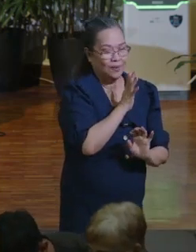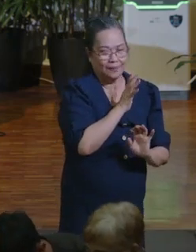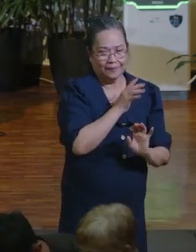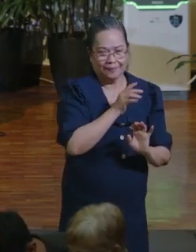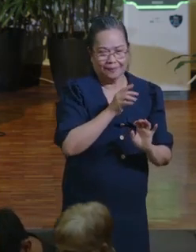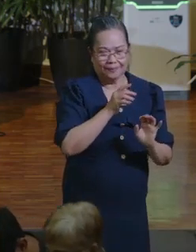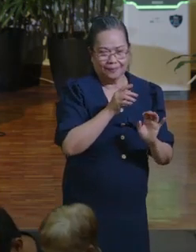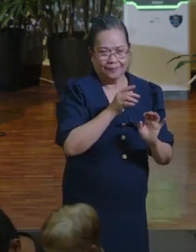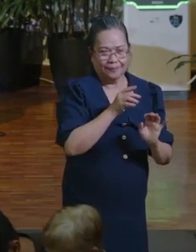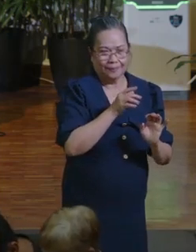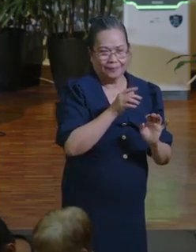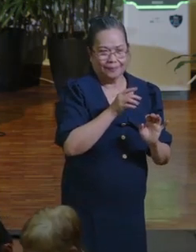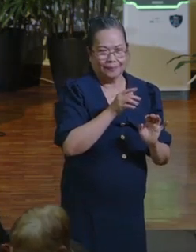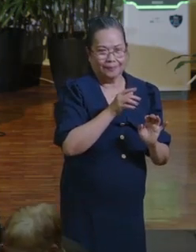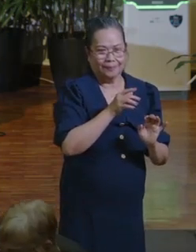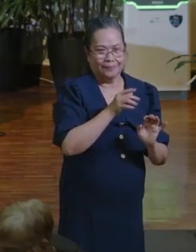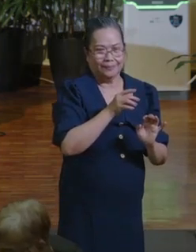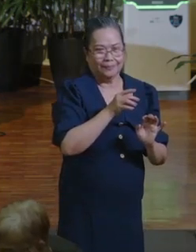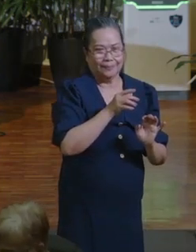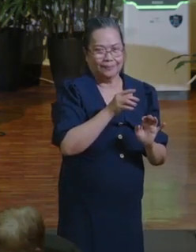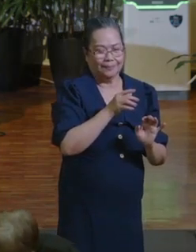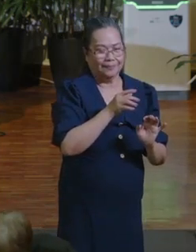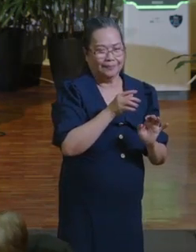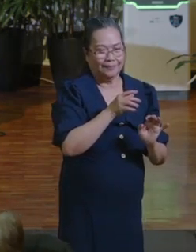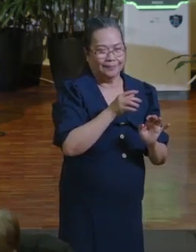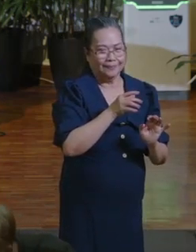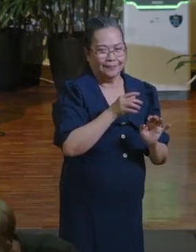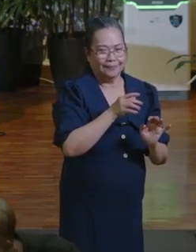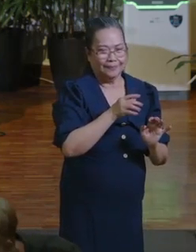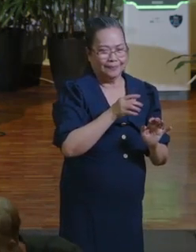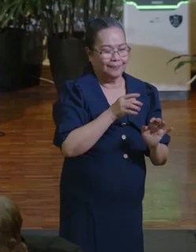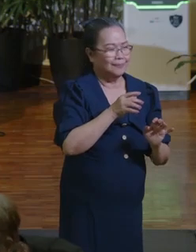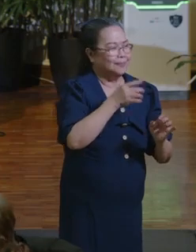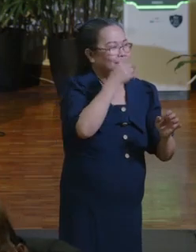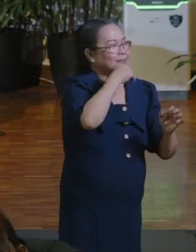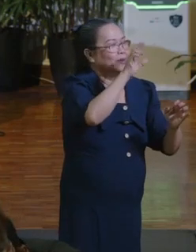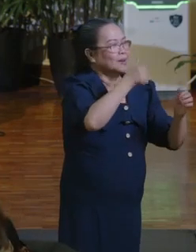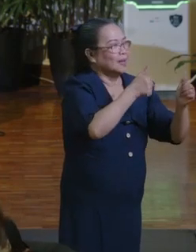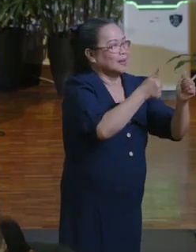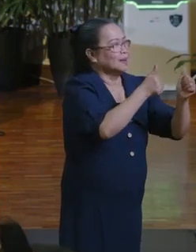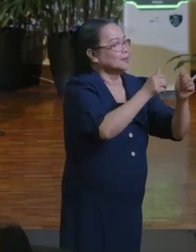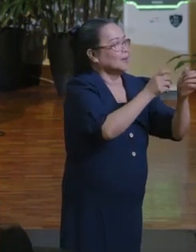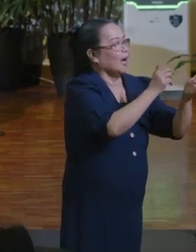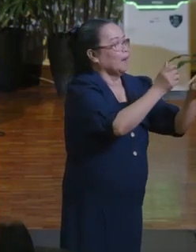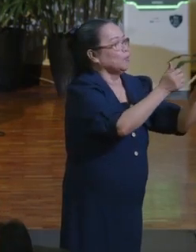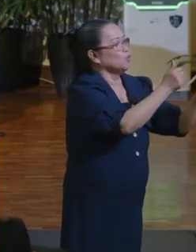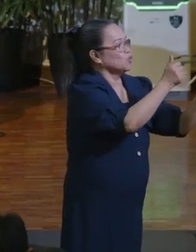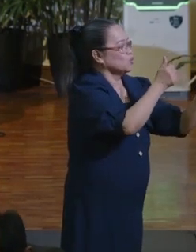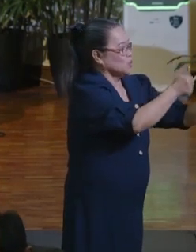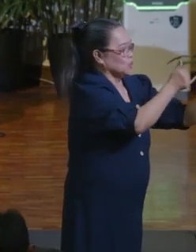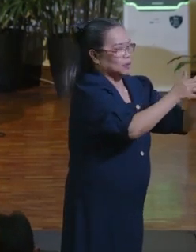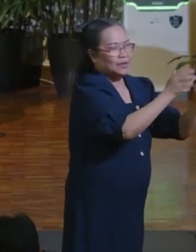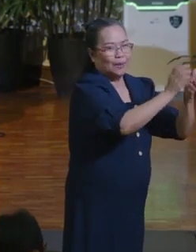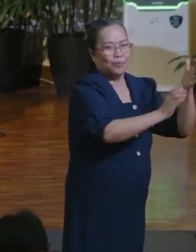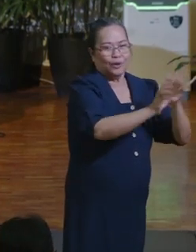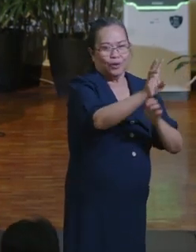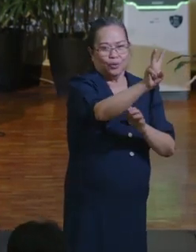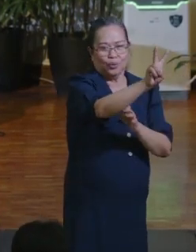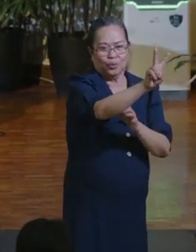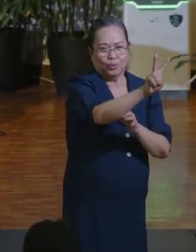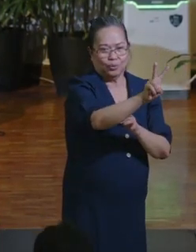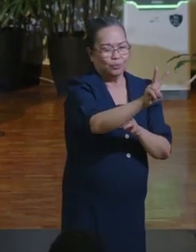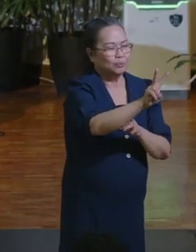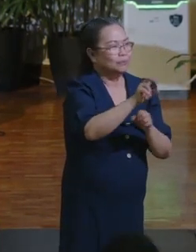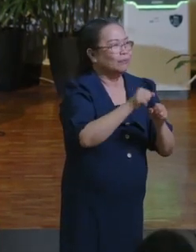Nagumpisa siya, pinagtanggol niya ang kanyang pagiging apostol. Naalala niyo yun sa chapter